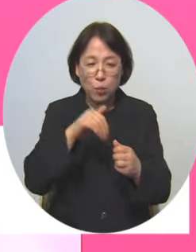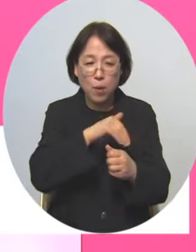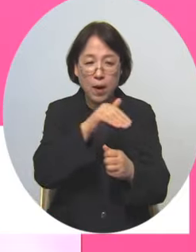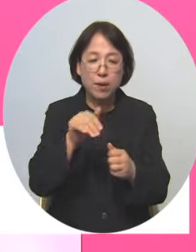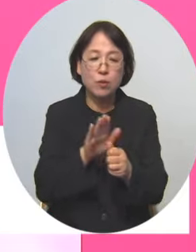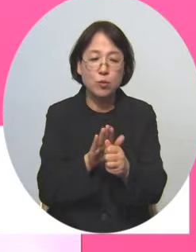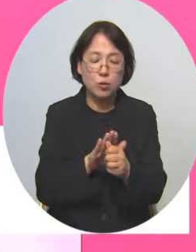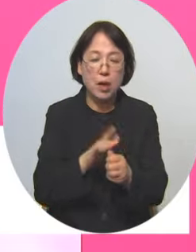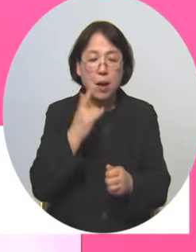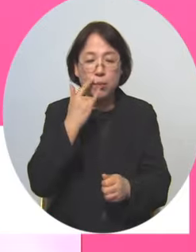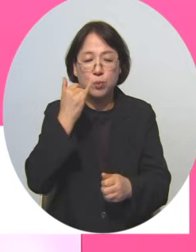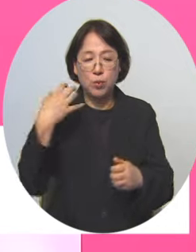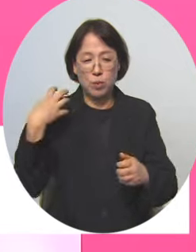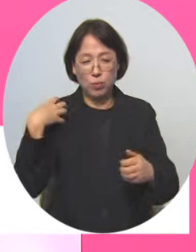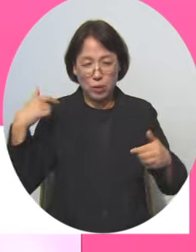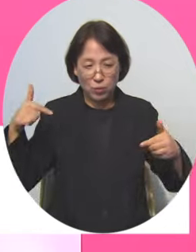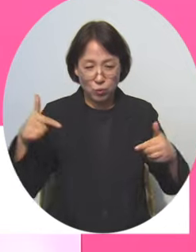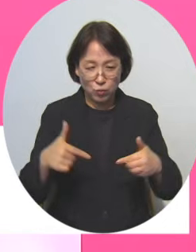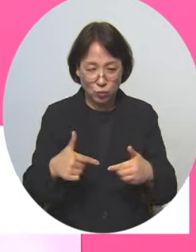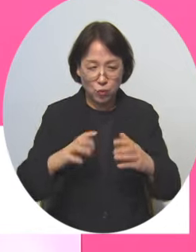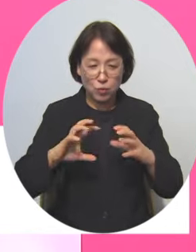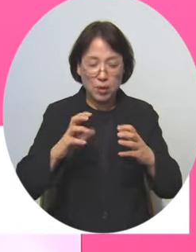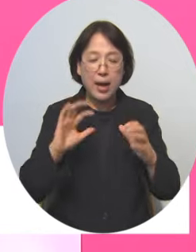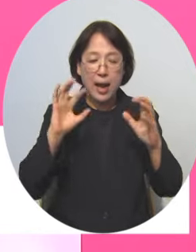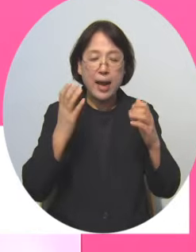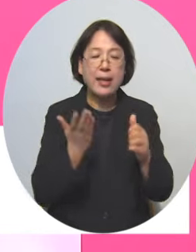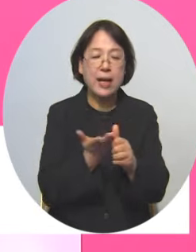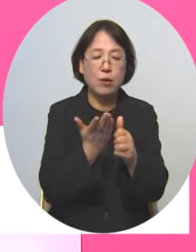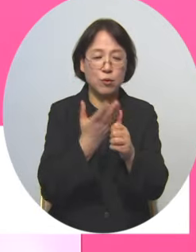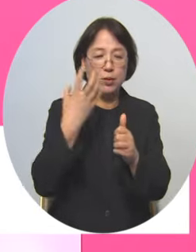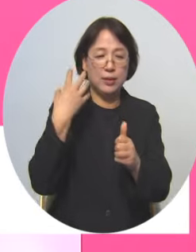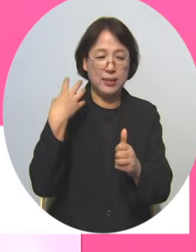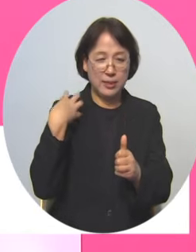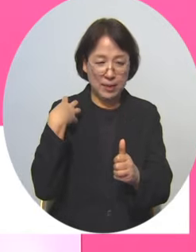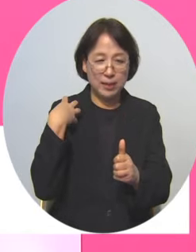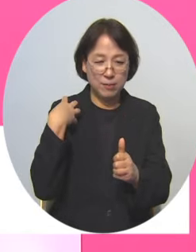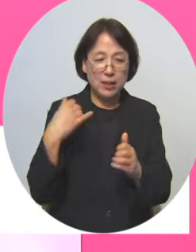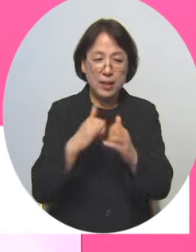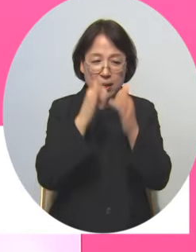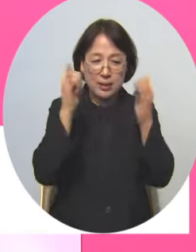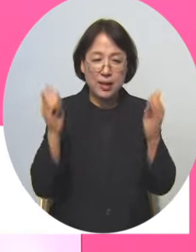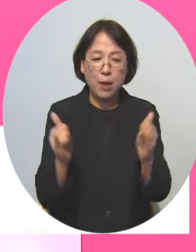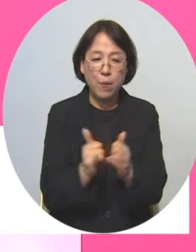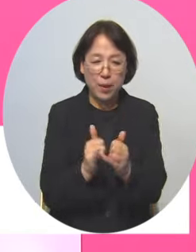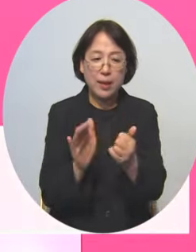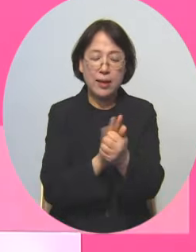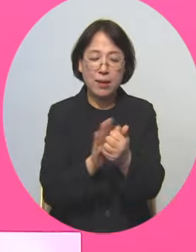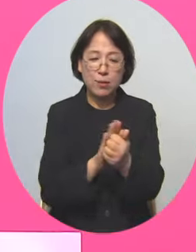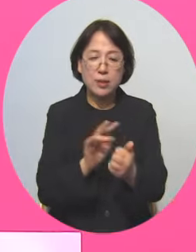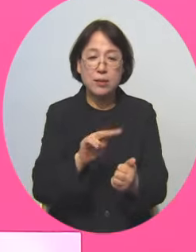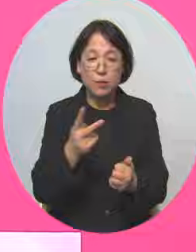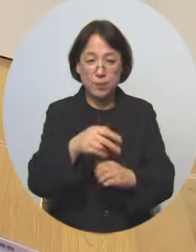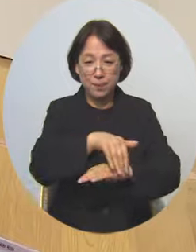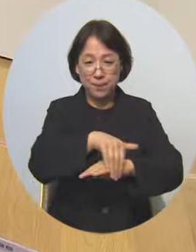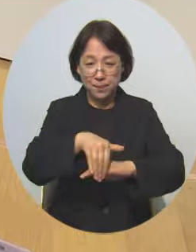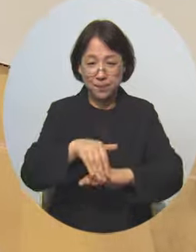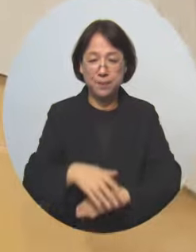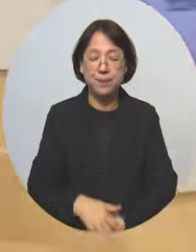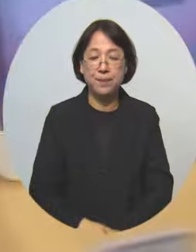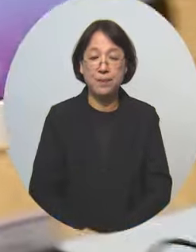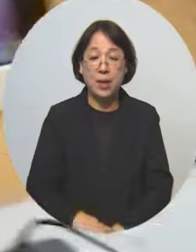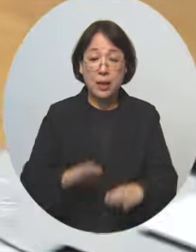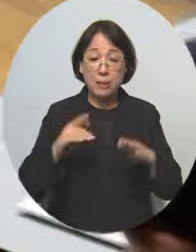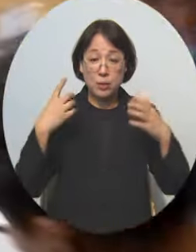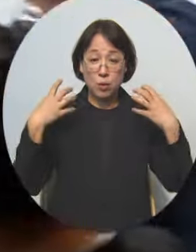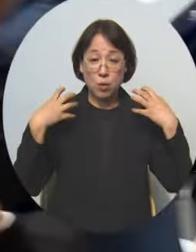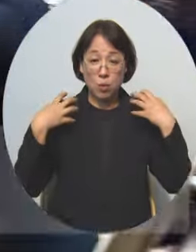덜어드리고 국가가 양육을 책임지는 퍼블릭 케어로 전환하겠습니다. 이번